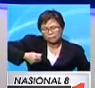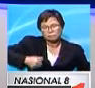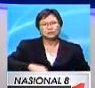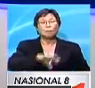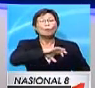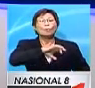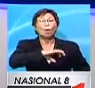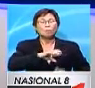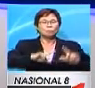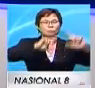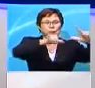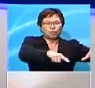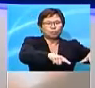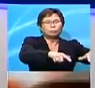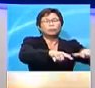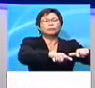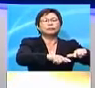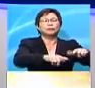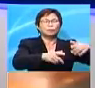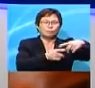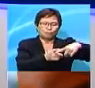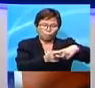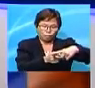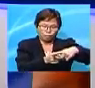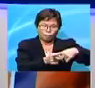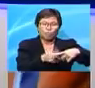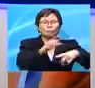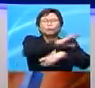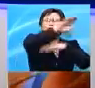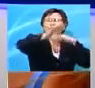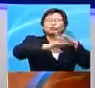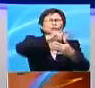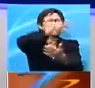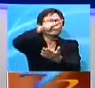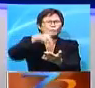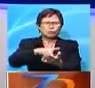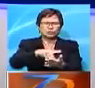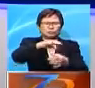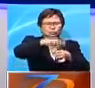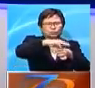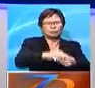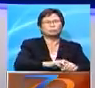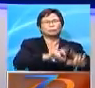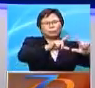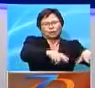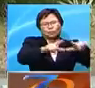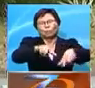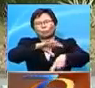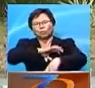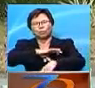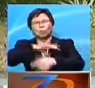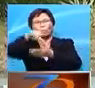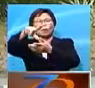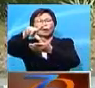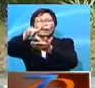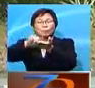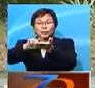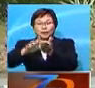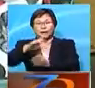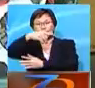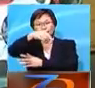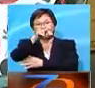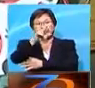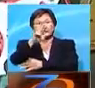anggota polis akan ditempatkan di setiap persimpangan dan di semua pusat daerah mengundi Pegawai Perhubungan media pdrm bagi